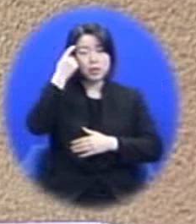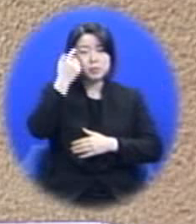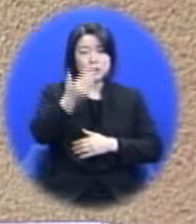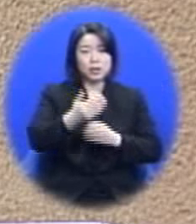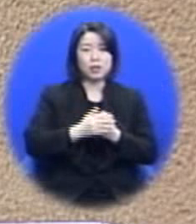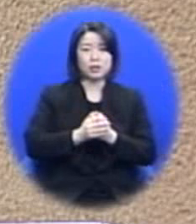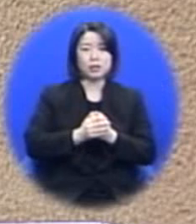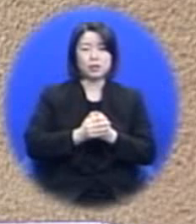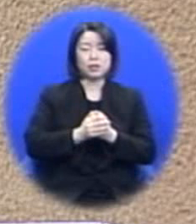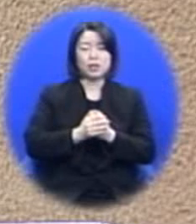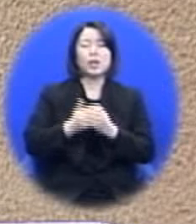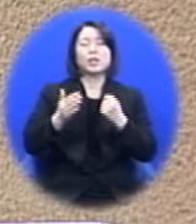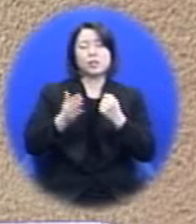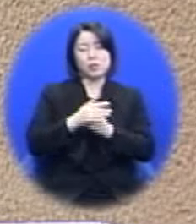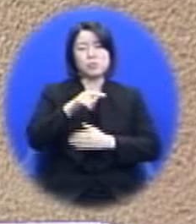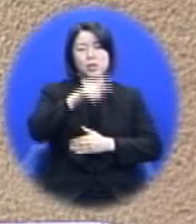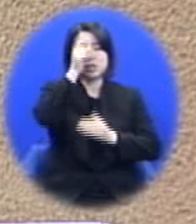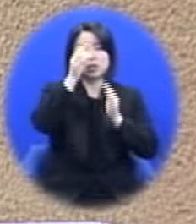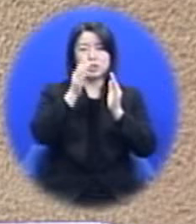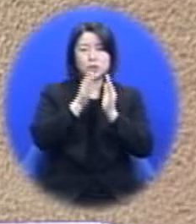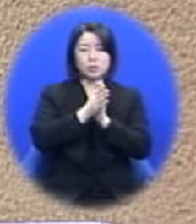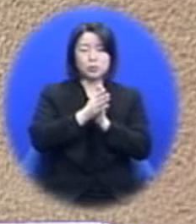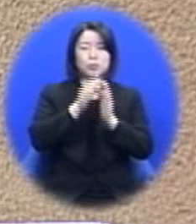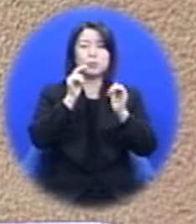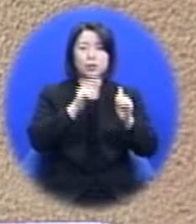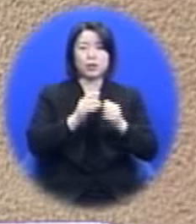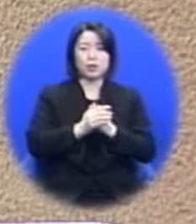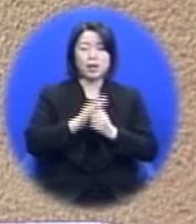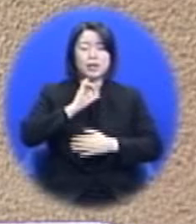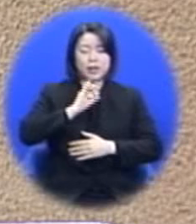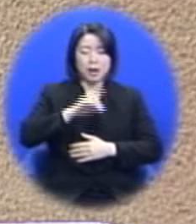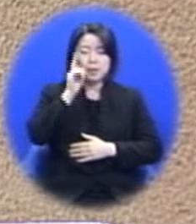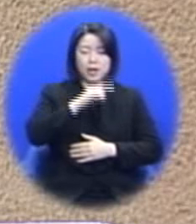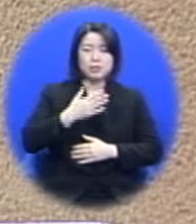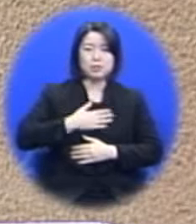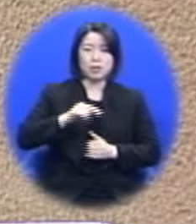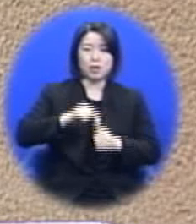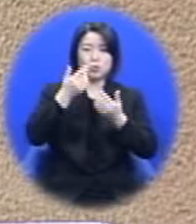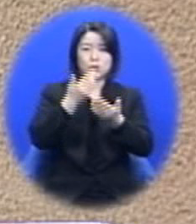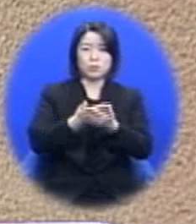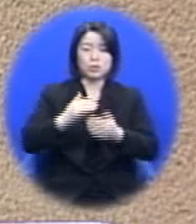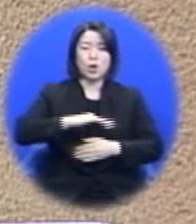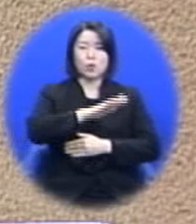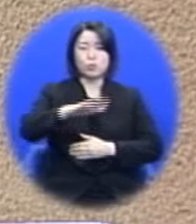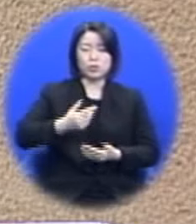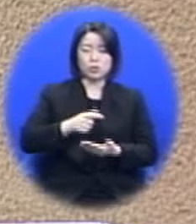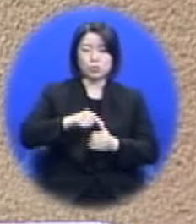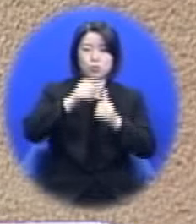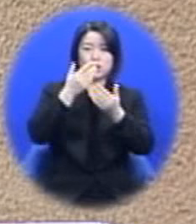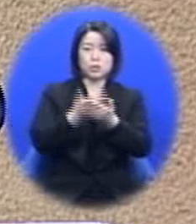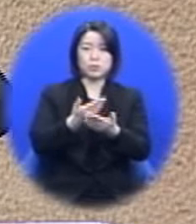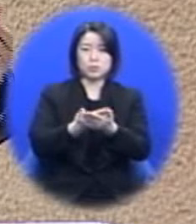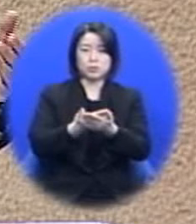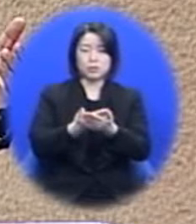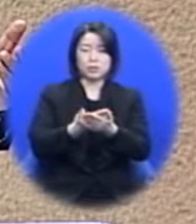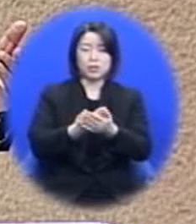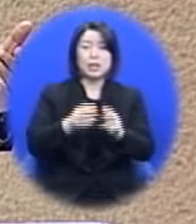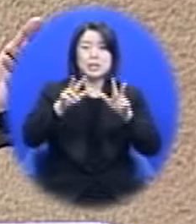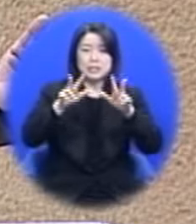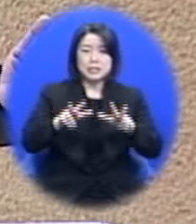이 기도하라는 거예요. 다만 악에서 나를 구하시옵소서. 우리를 구하시옵소서.